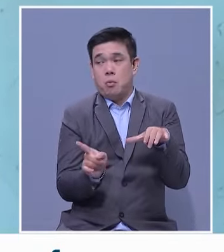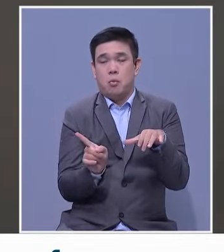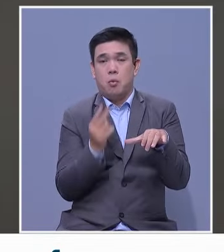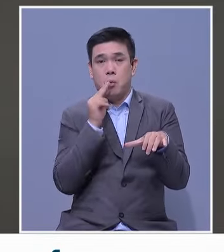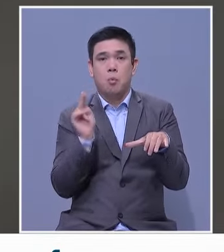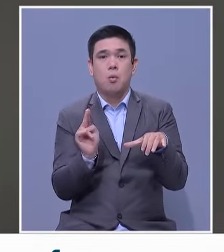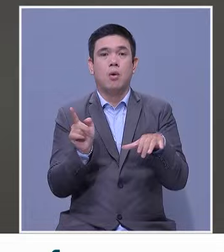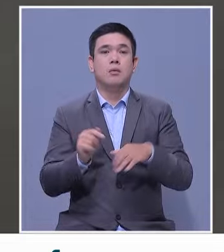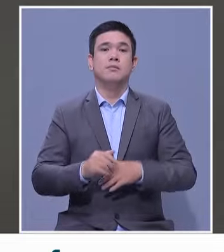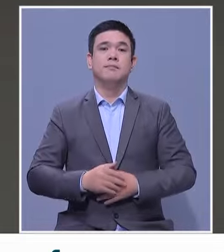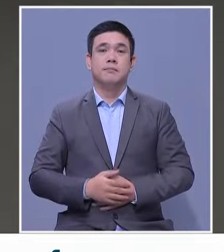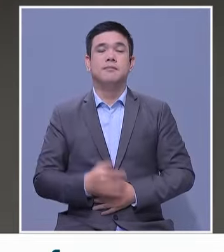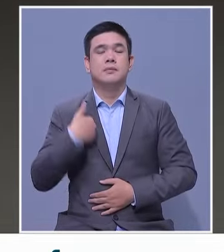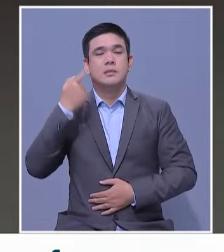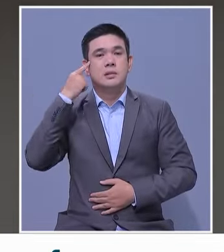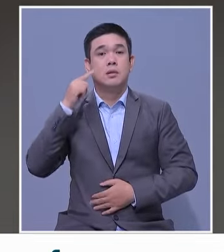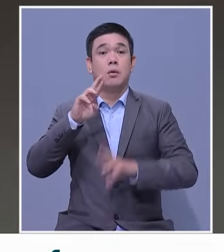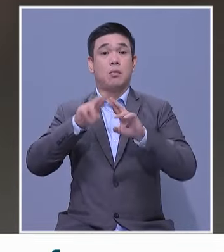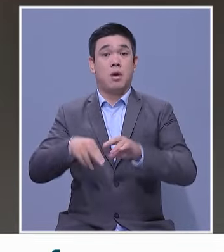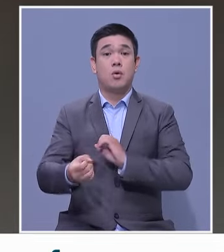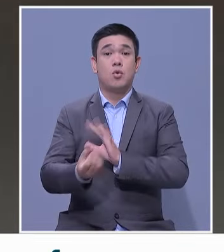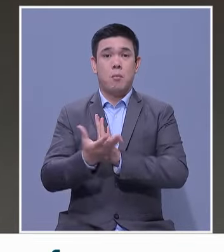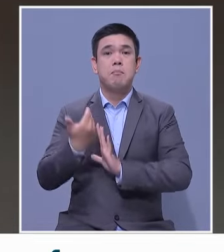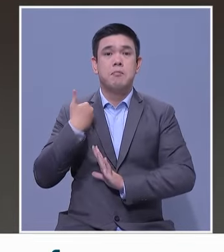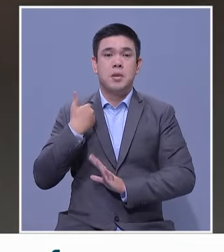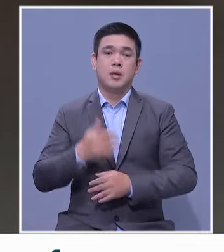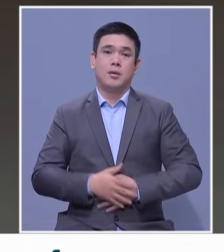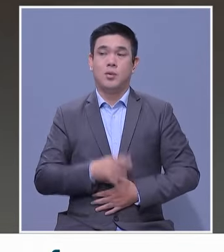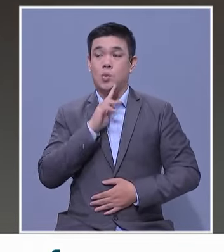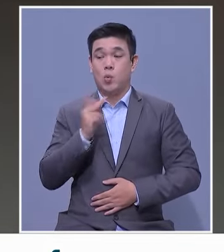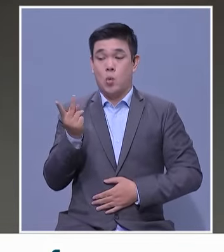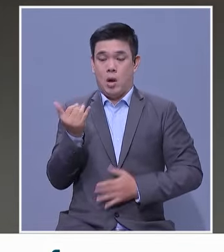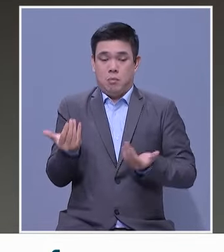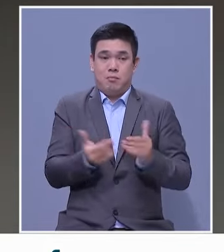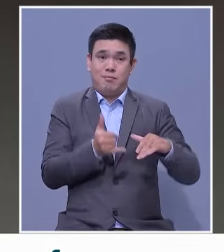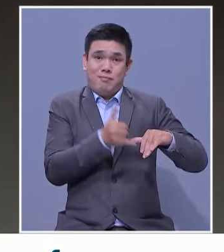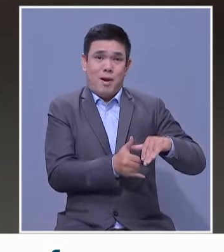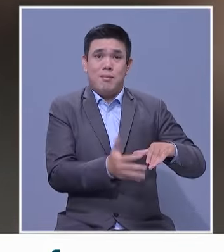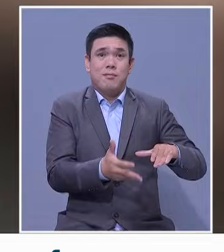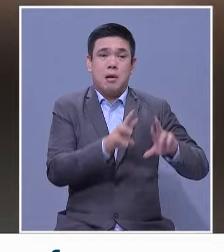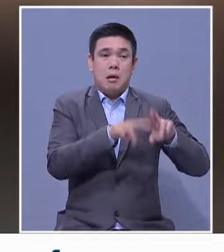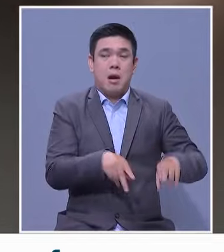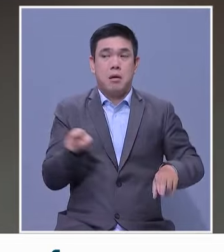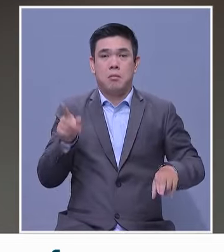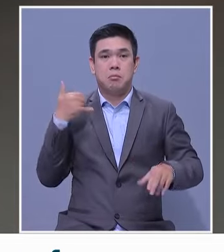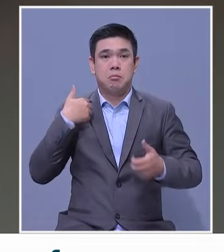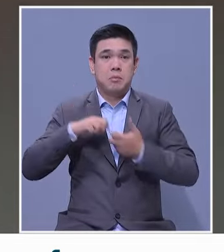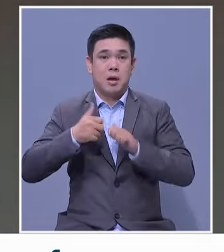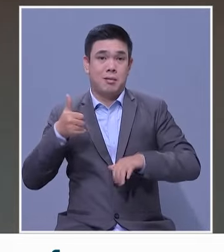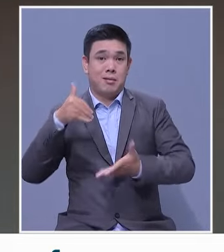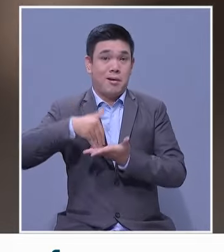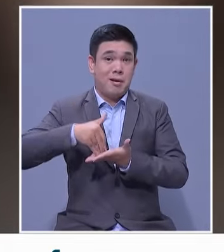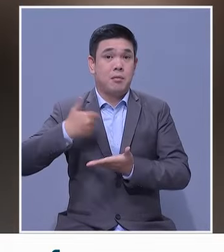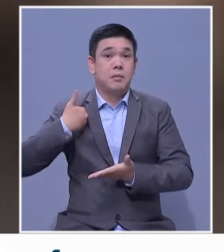แล้ว ทางร้านก็บอกว่าผลกระทบมันเกิดขึ้นแน่ทำให้ลูกค้าก็ไม่กล้ามาใช้บริการไม่รู้ว่าจะมีปัญหาอะไรหรือเปล่าแบบนี้นะ